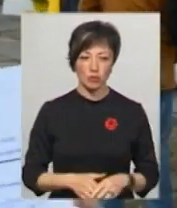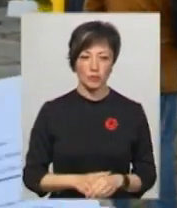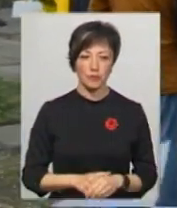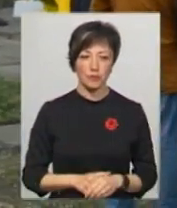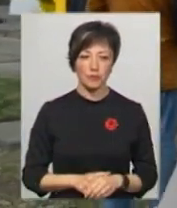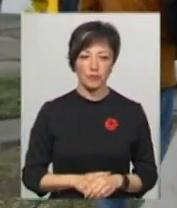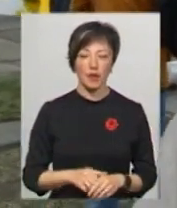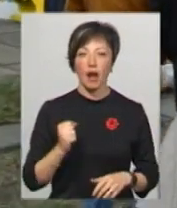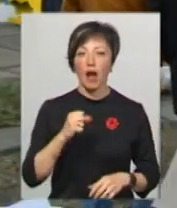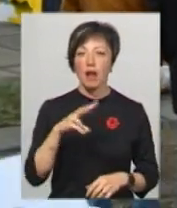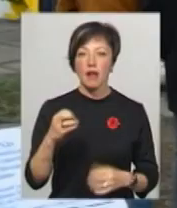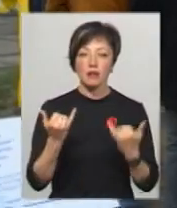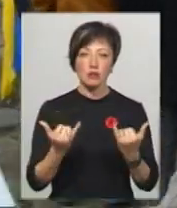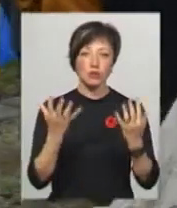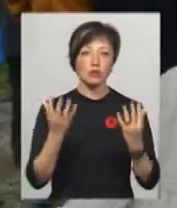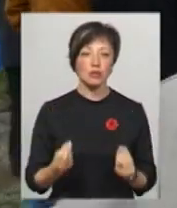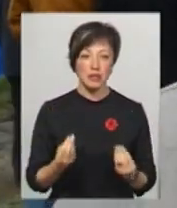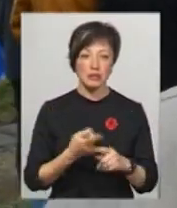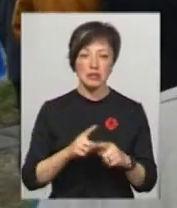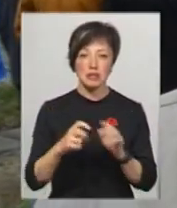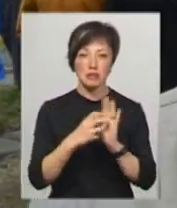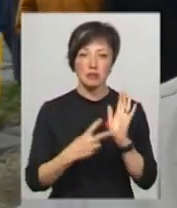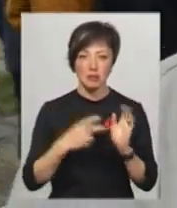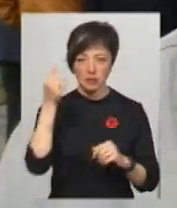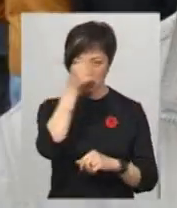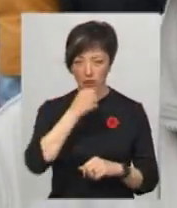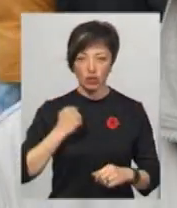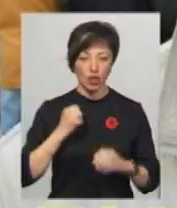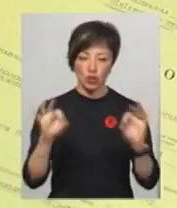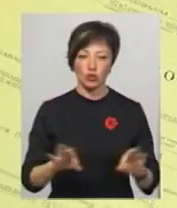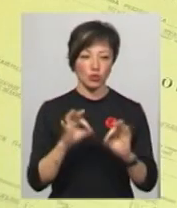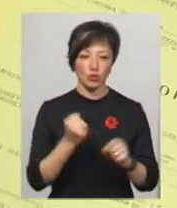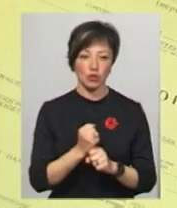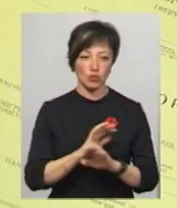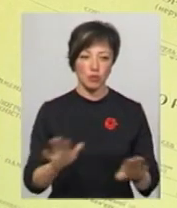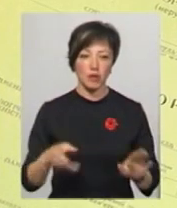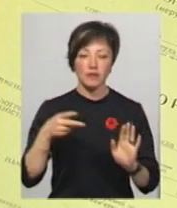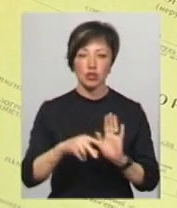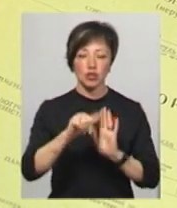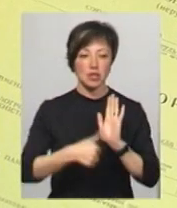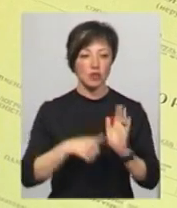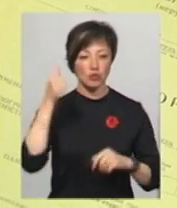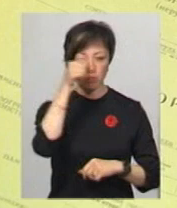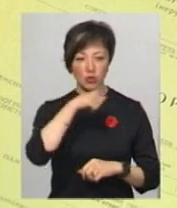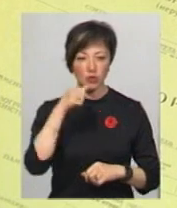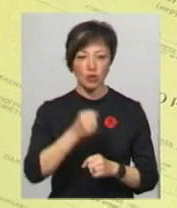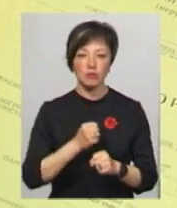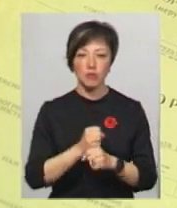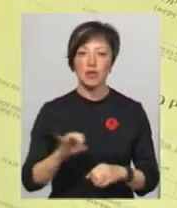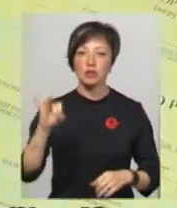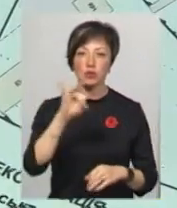Але на сьогоднішній день, це 17-й рік, на жаль, нічого не зроблено. У 2016 році